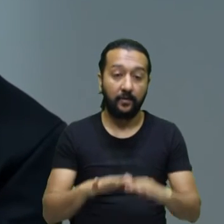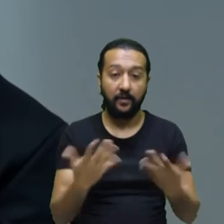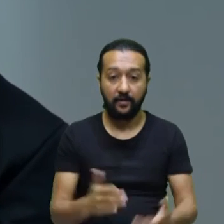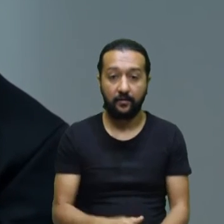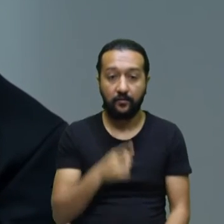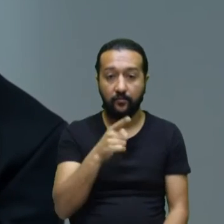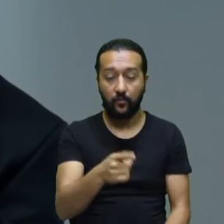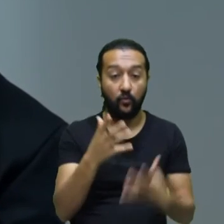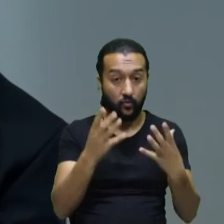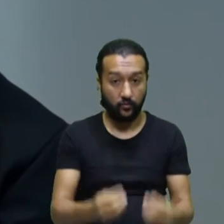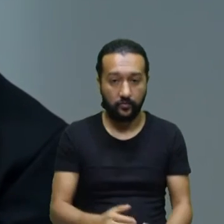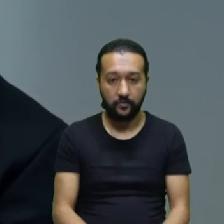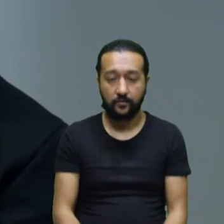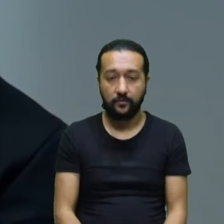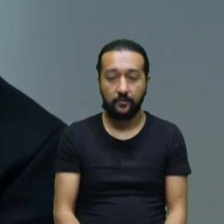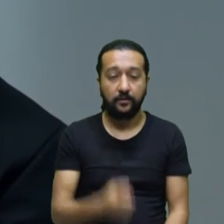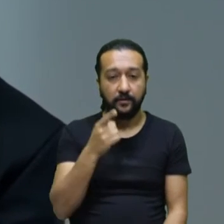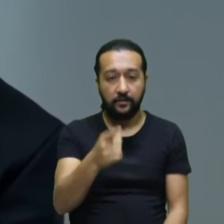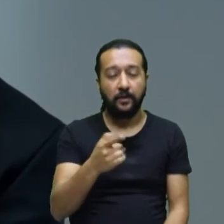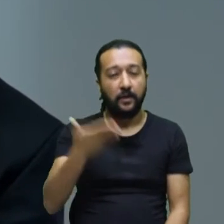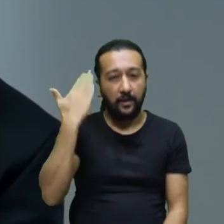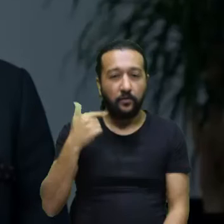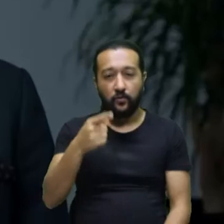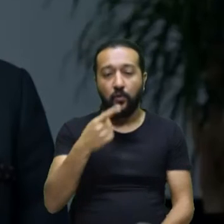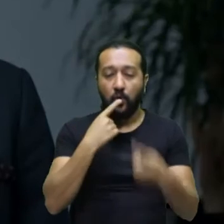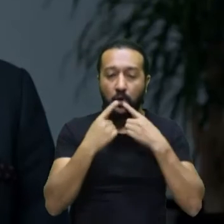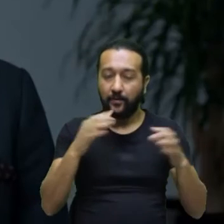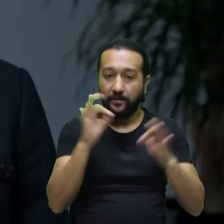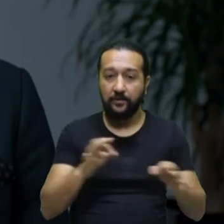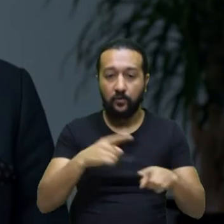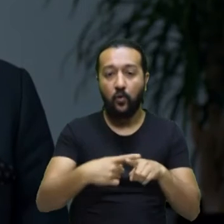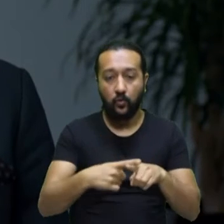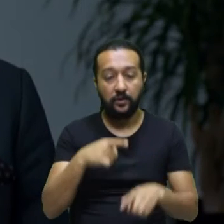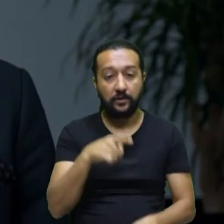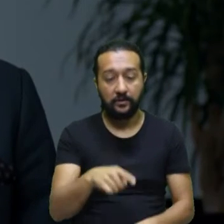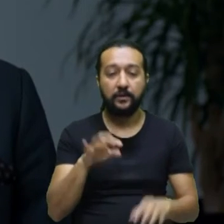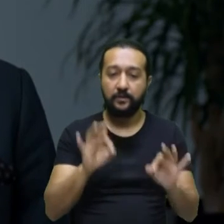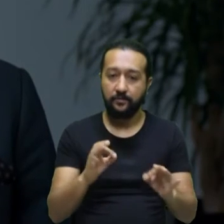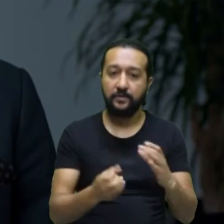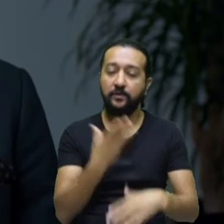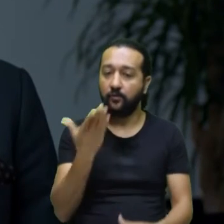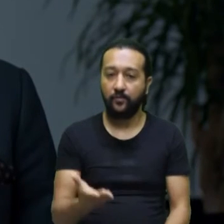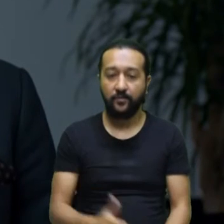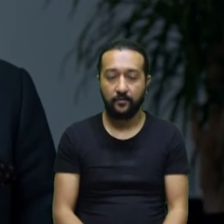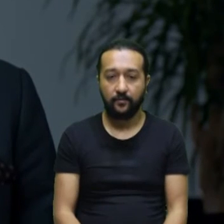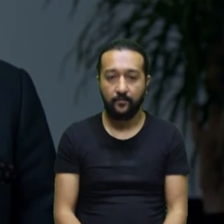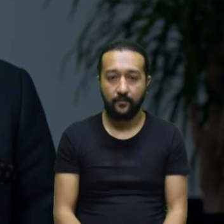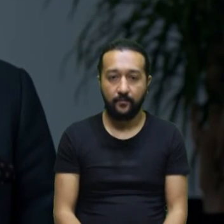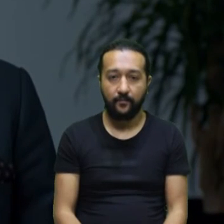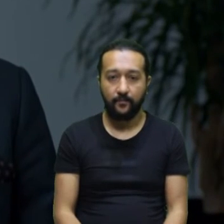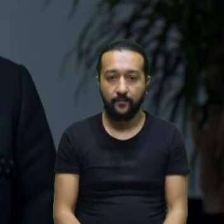Eğer bu olursa sizinle daha önce gündeme gelmemiş olan ortaklıklarımız mümkün olabilir.